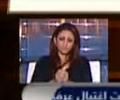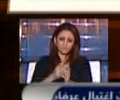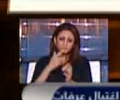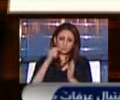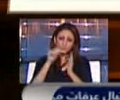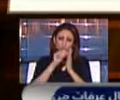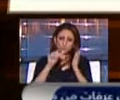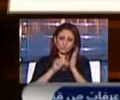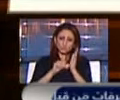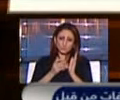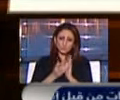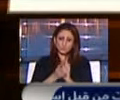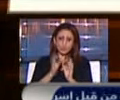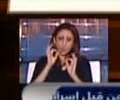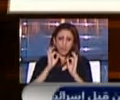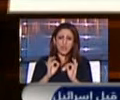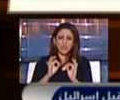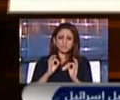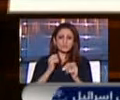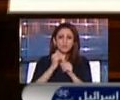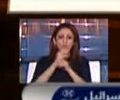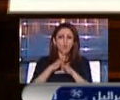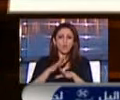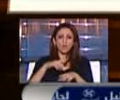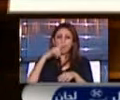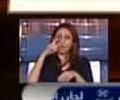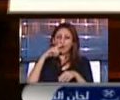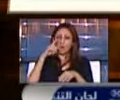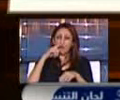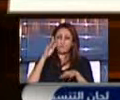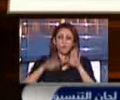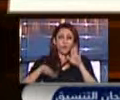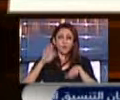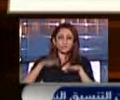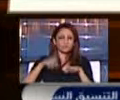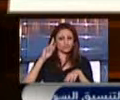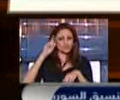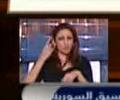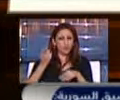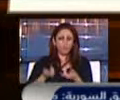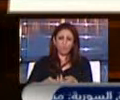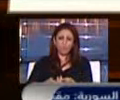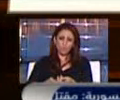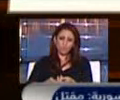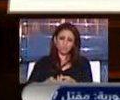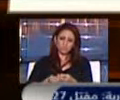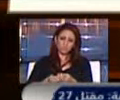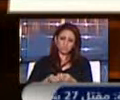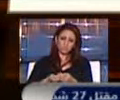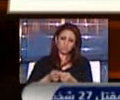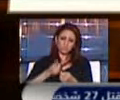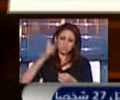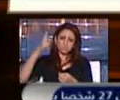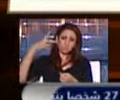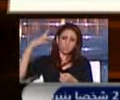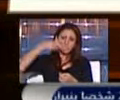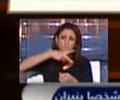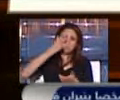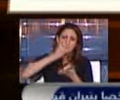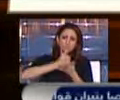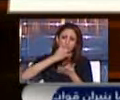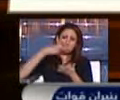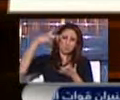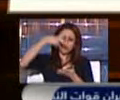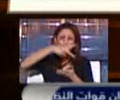دستور يحقق الحريه والعداله والكرامه. هذا شيء لا يعقل. يعني كيف يعني يا اخواننا؟ نحن